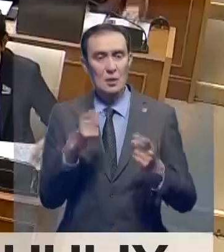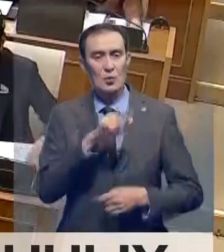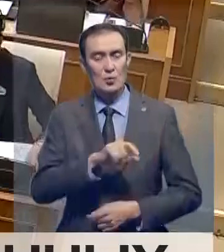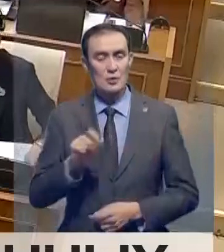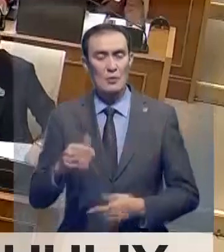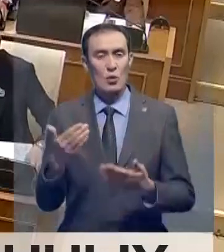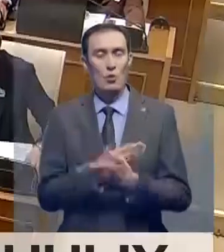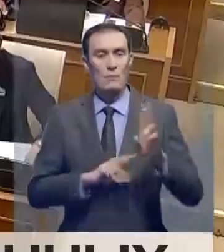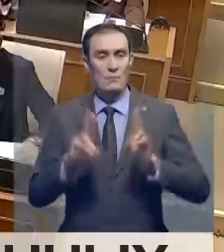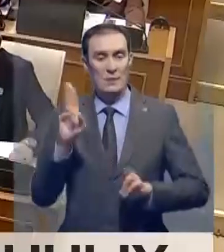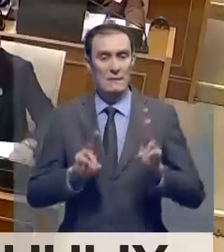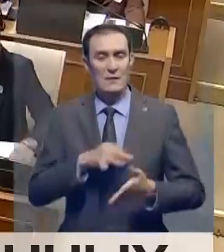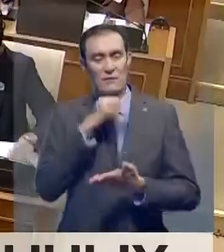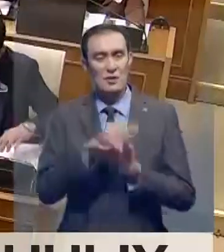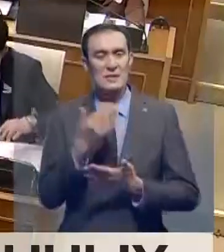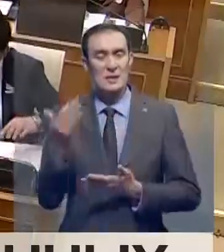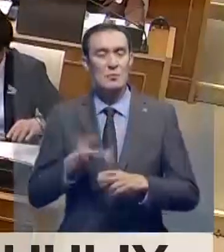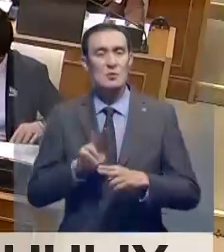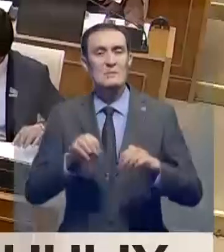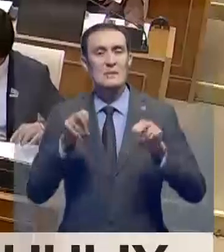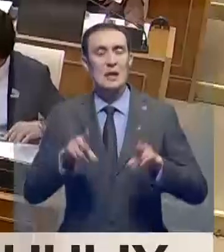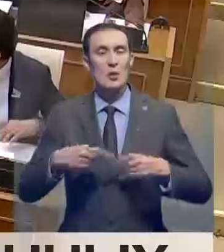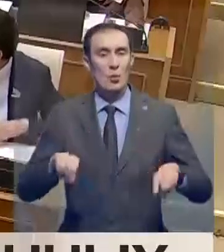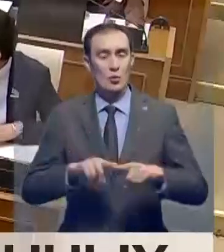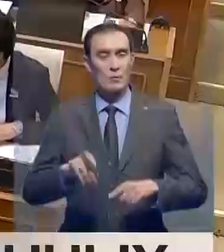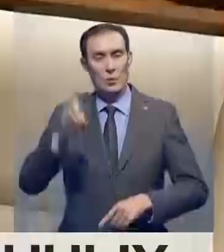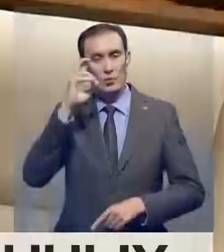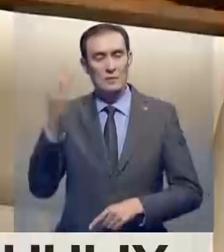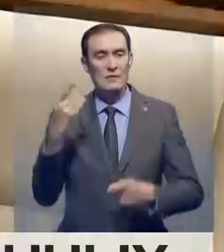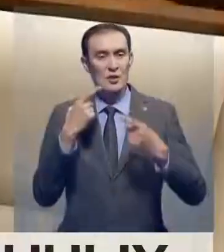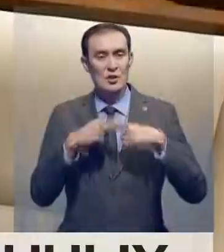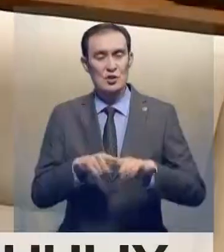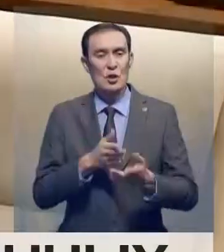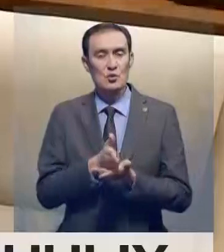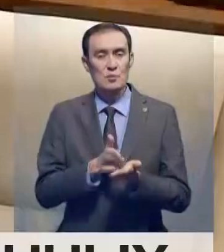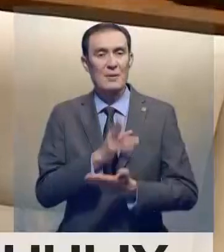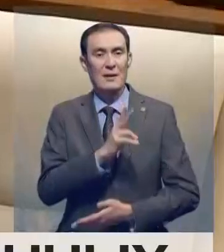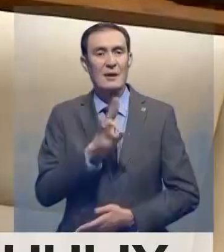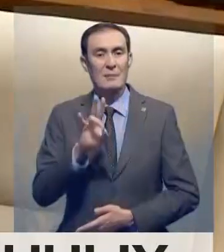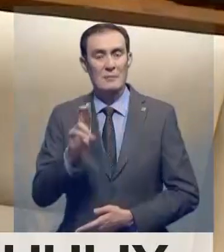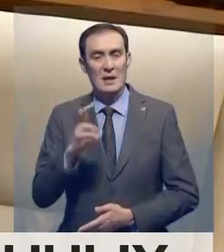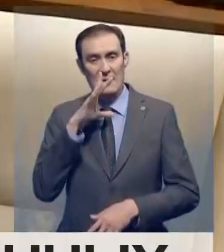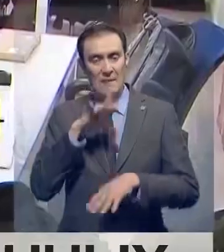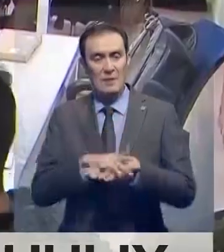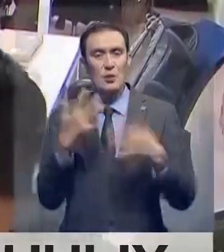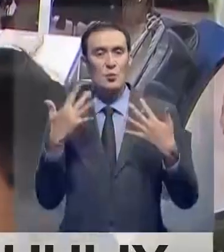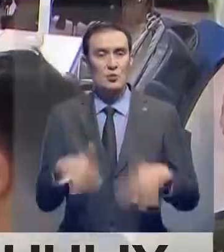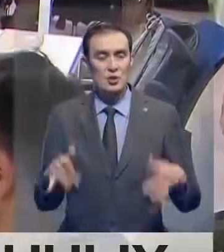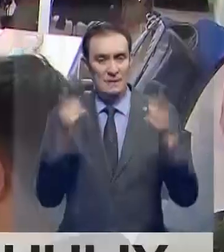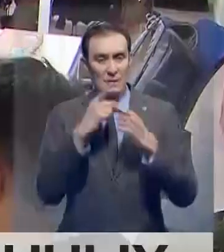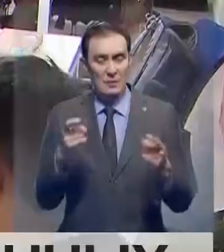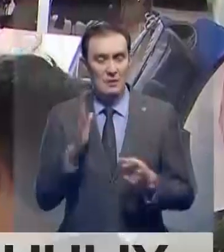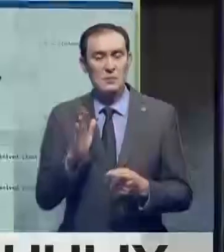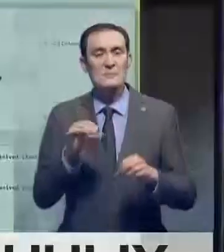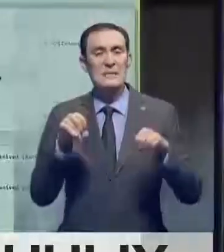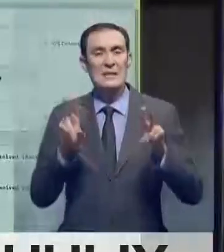По новым нормам в ответе за них будет специальный орган при Государственной технической службе КНБ. А для выявления утечки данных в планах